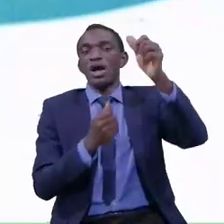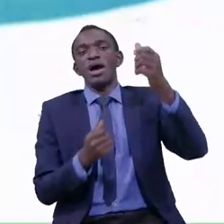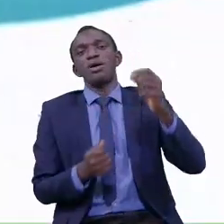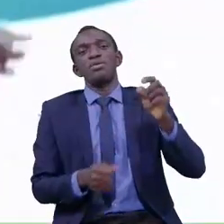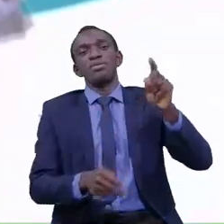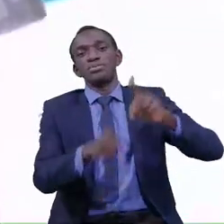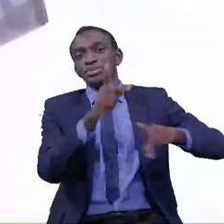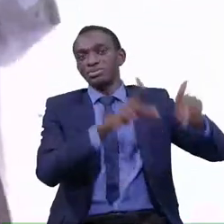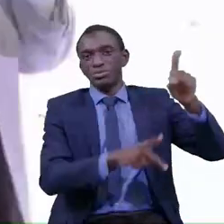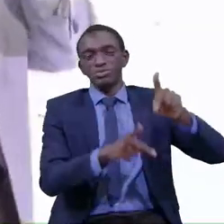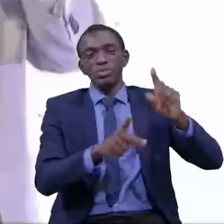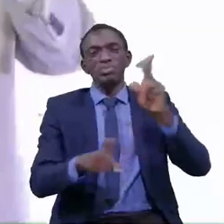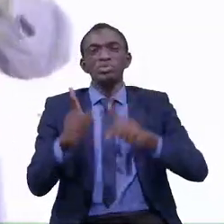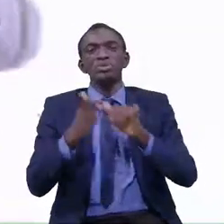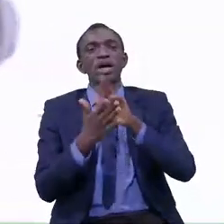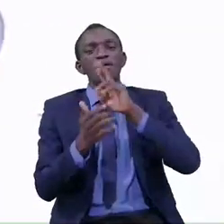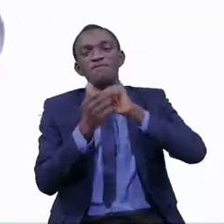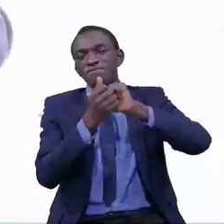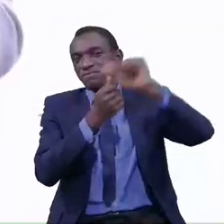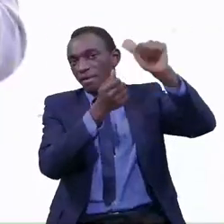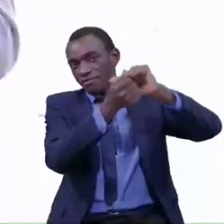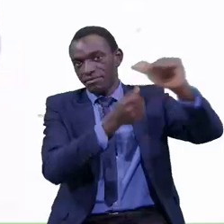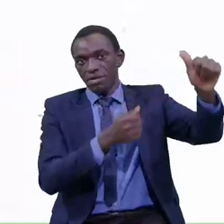Tous ceux qui sont au loin.